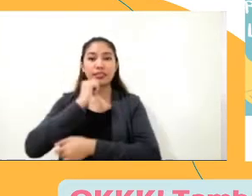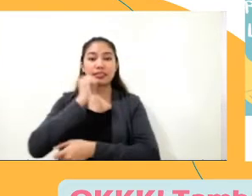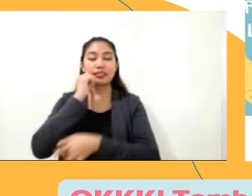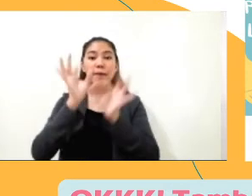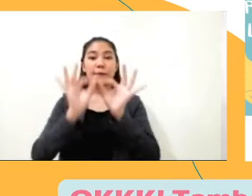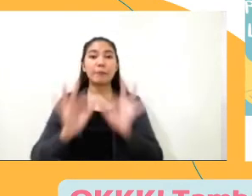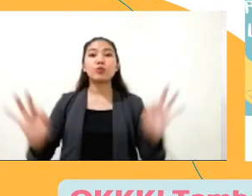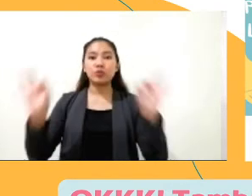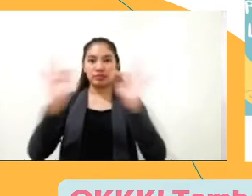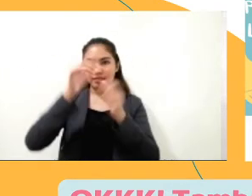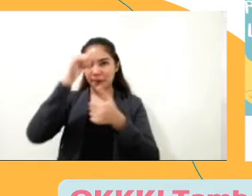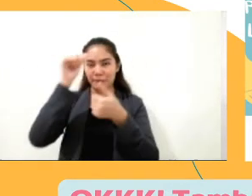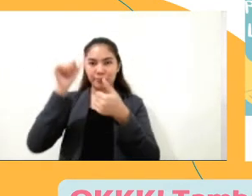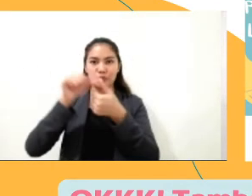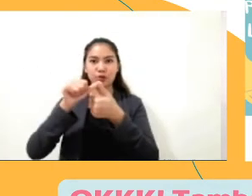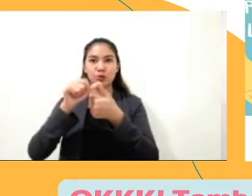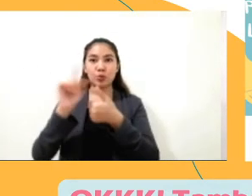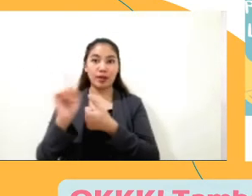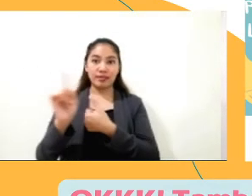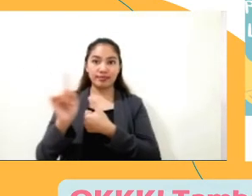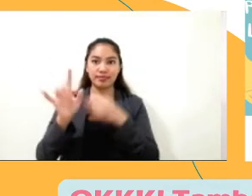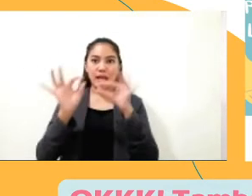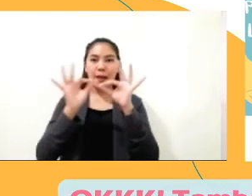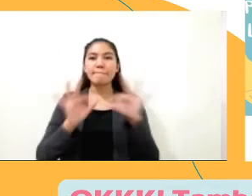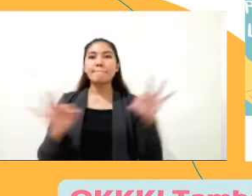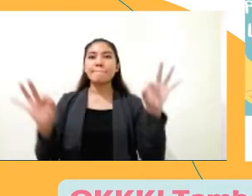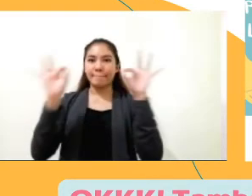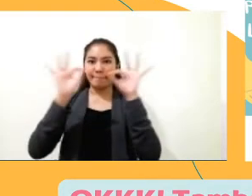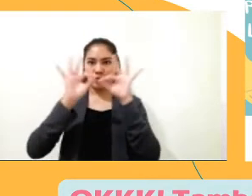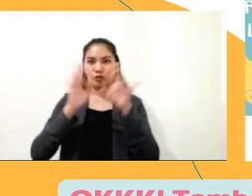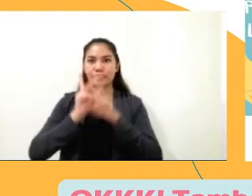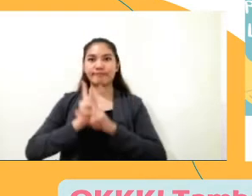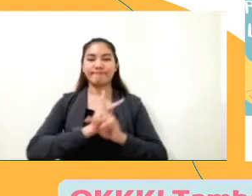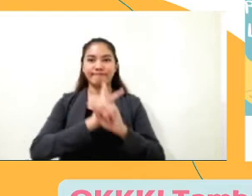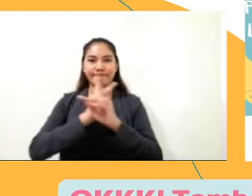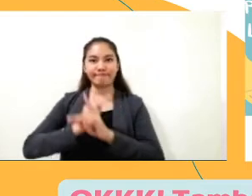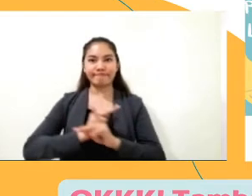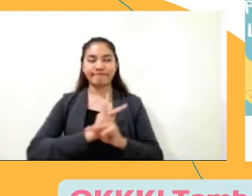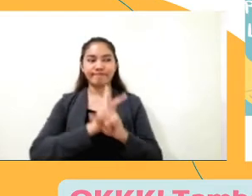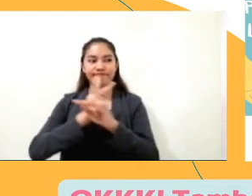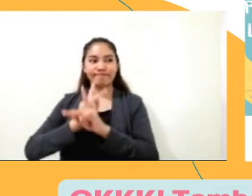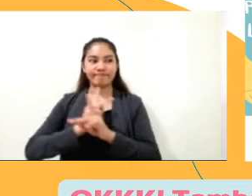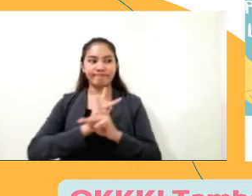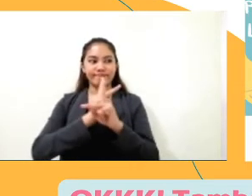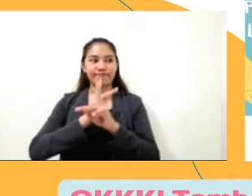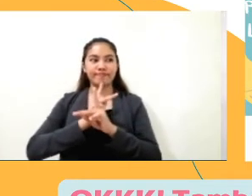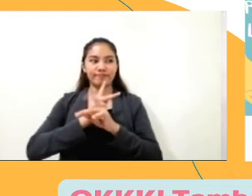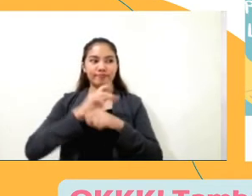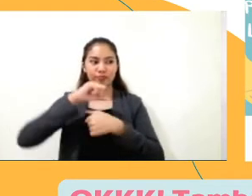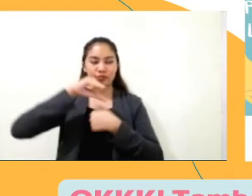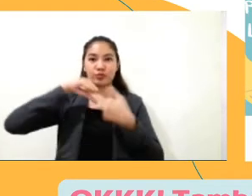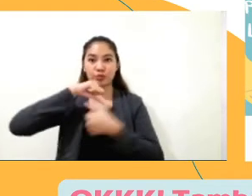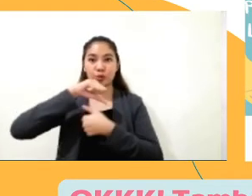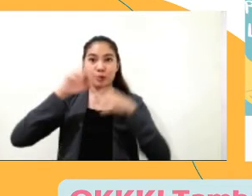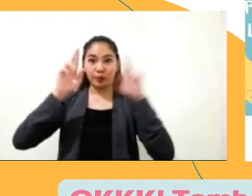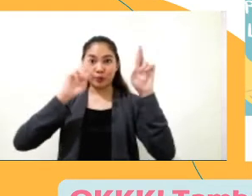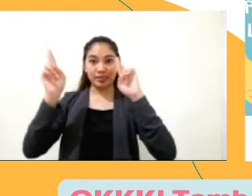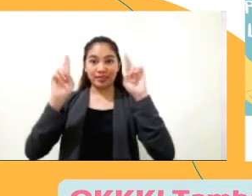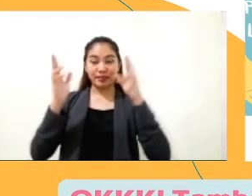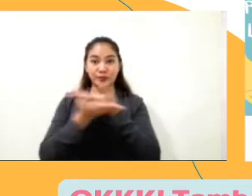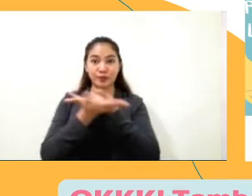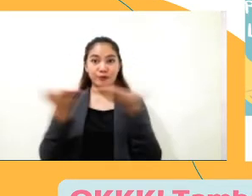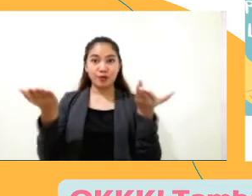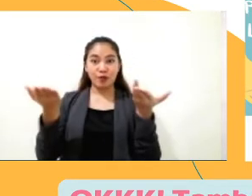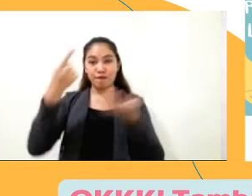natatandaan natin yung kahalagahan ng pag-aalaga o pagkakalinga sa isa't isa. Handa na ba tayo para sa episode